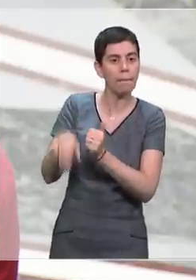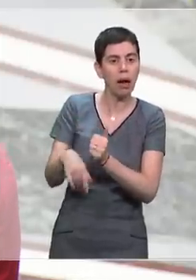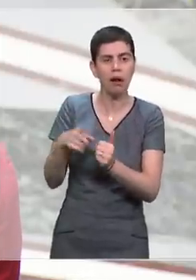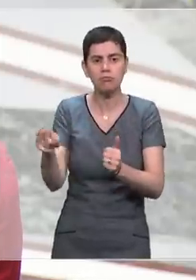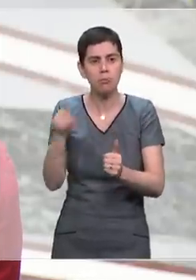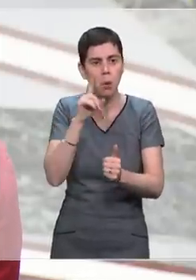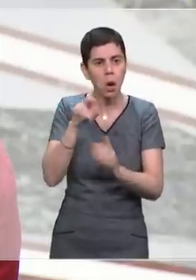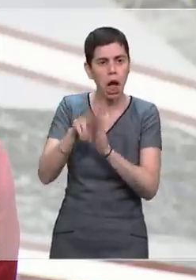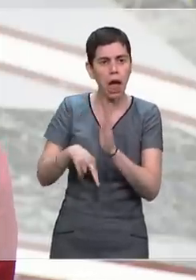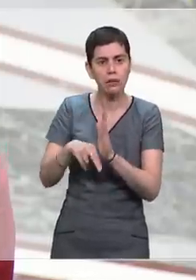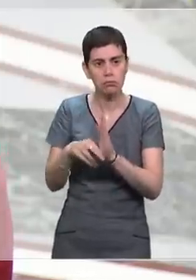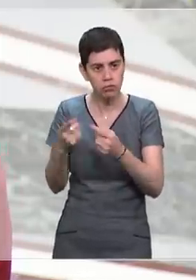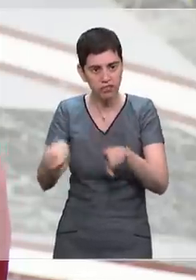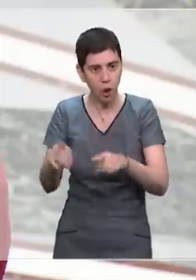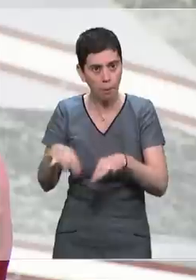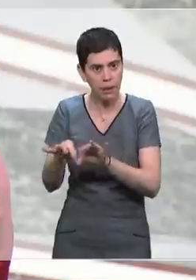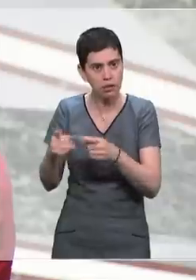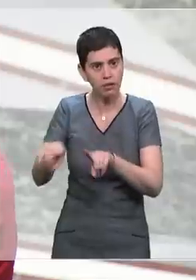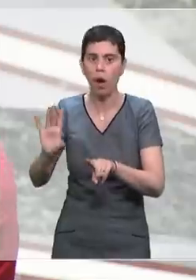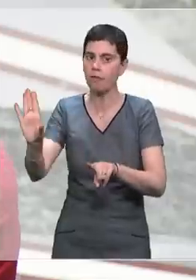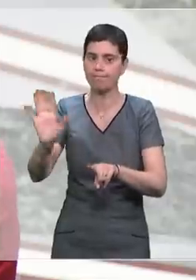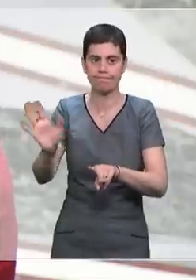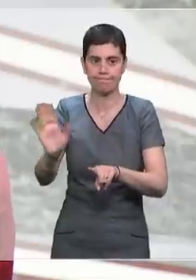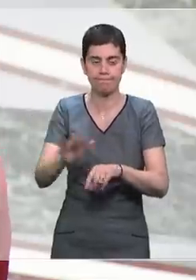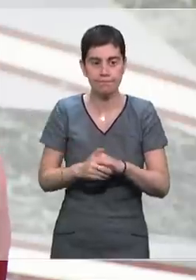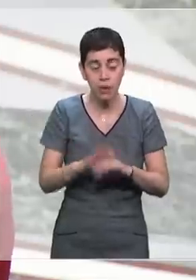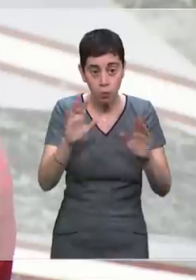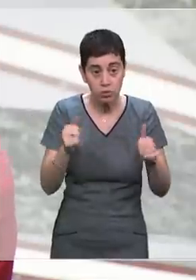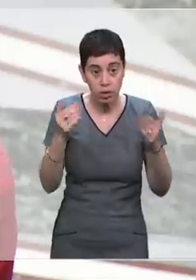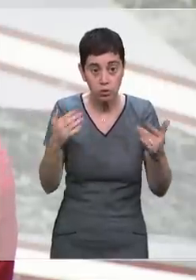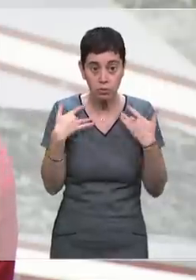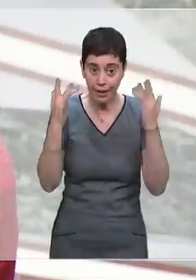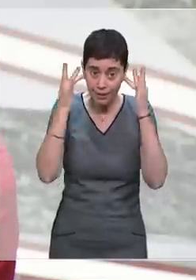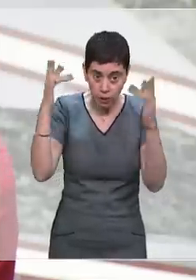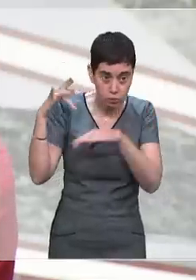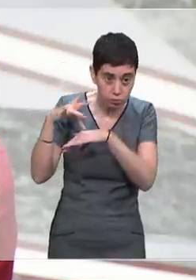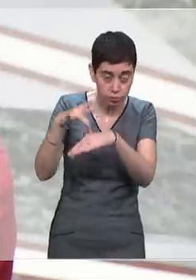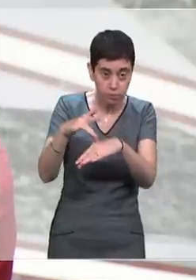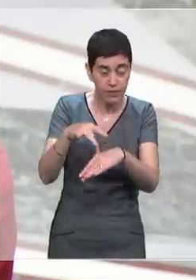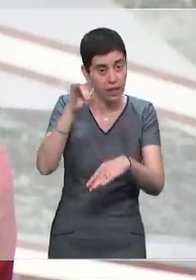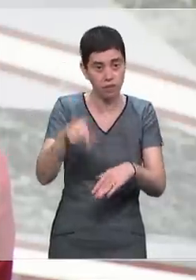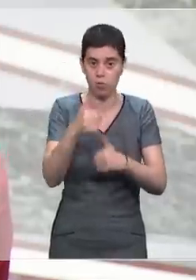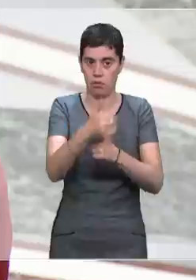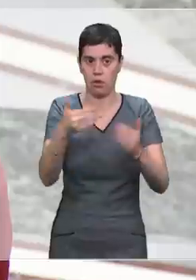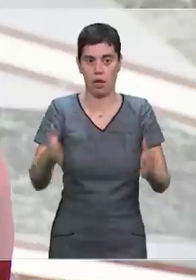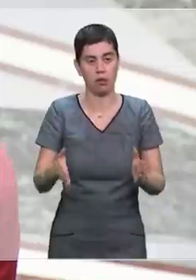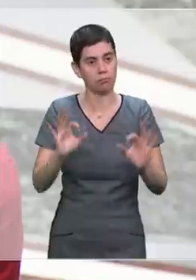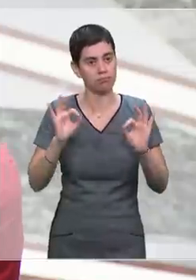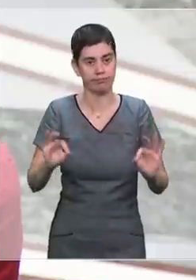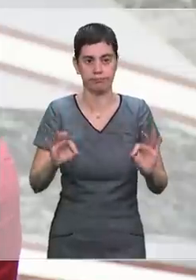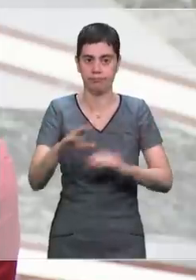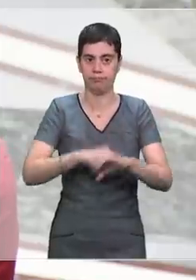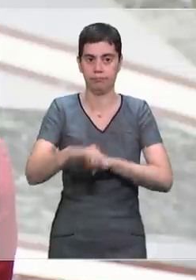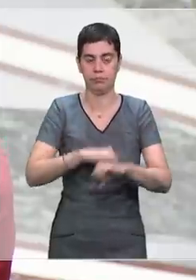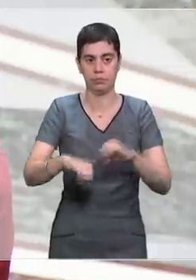seraient pas soumis aux mêmes règles. C'est pourquoi, fort de notre expérience, nous plaidons pour un cadre de vigilance opérationnel. Les discussions